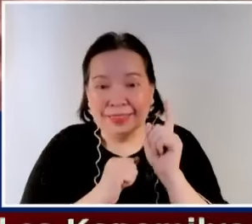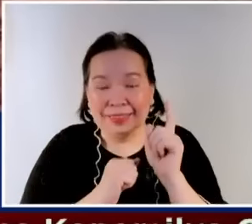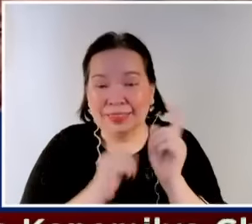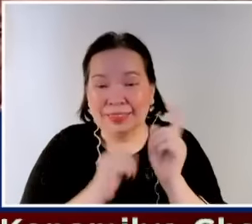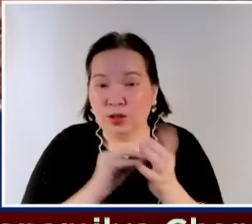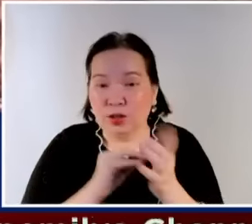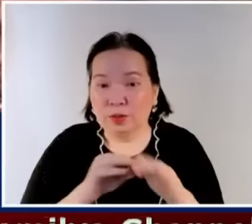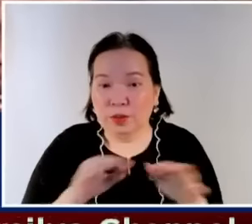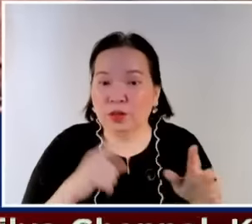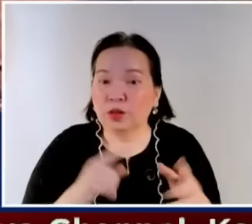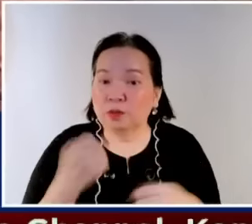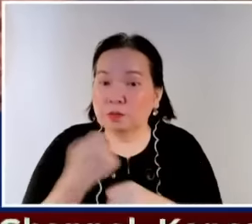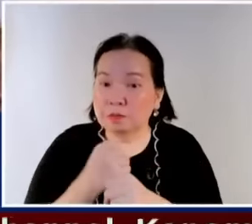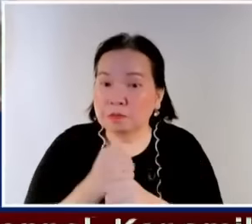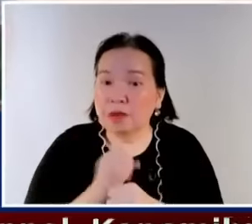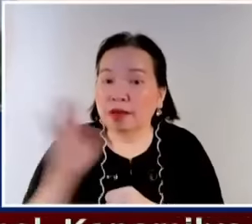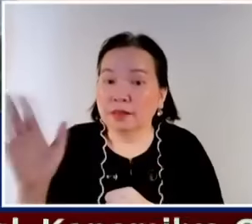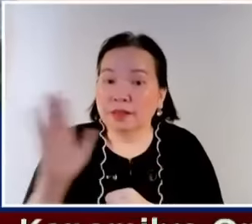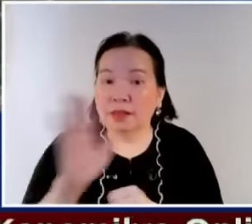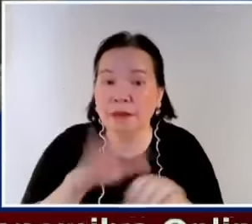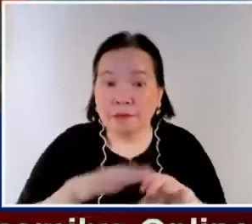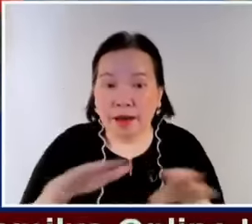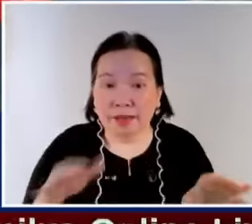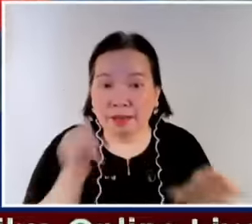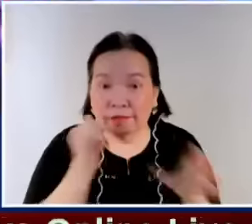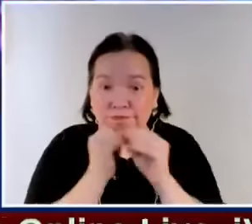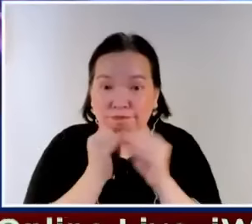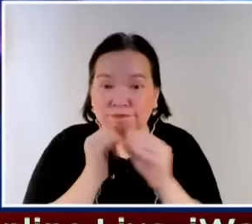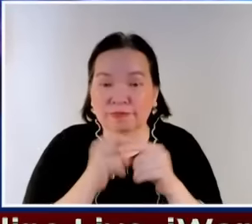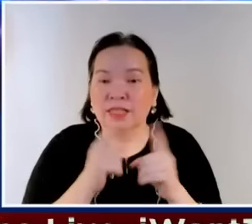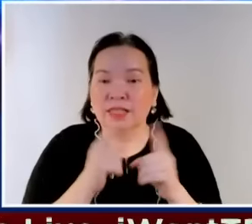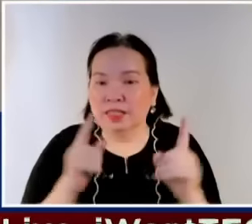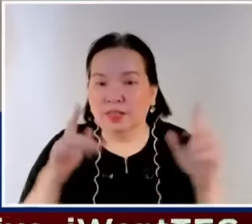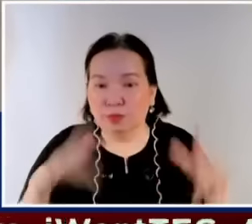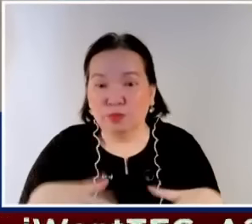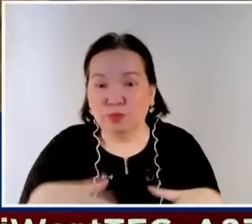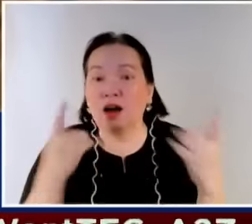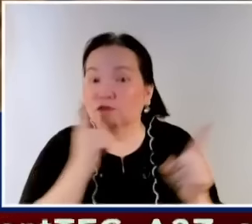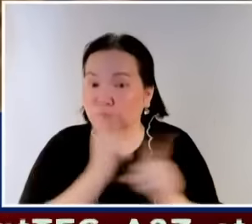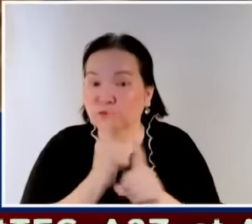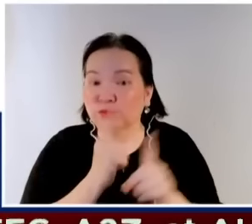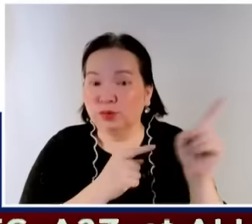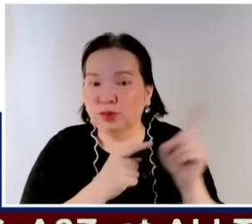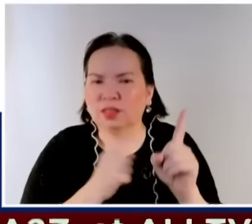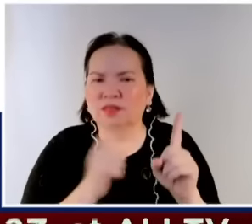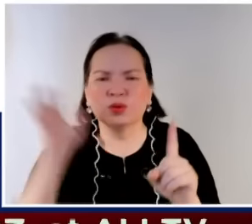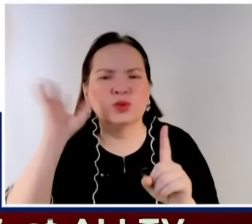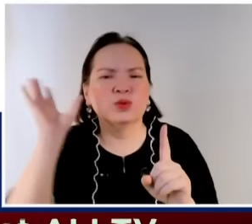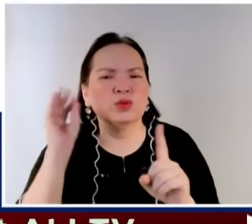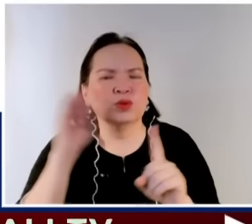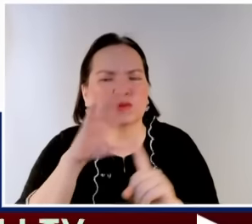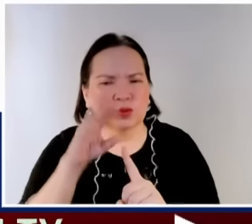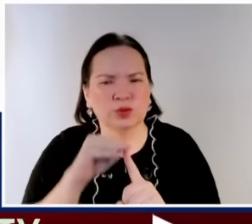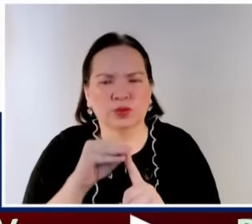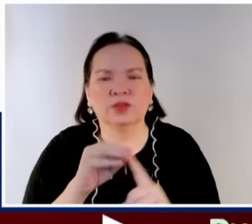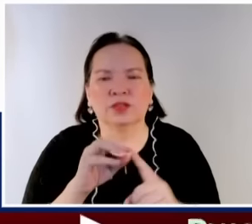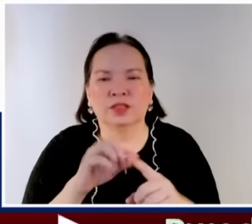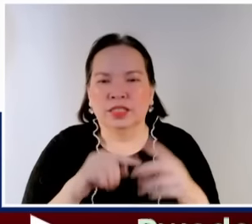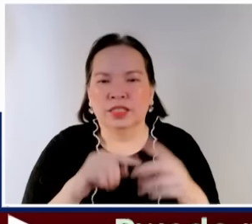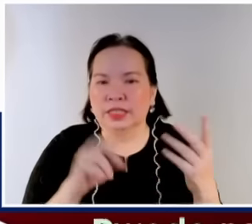mga kabataang dokumentarista. Mapapanood din ang Buhay na Buhay, tampok ang mayamang kultura ng bansa. Mapapanood din ang